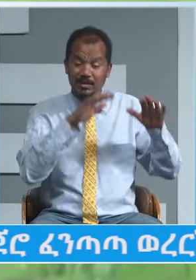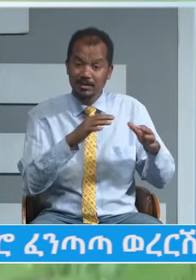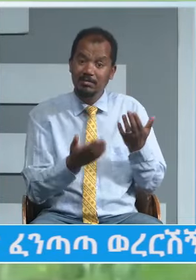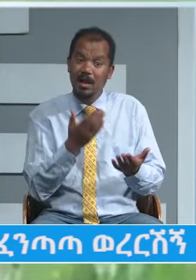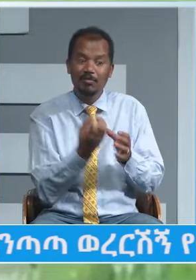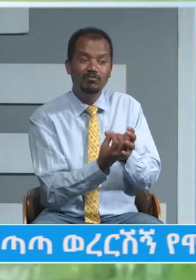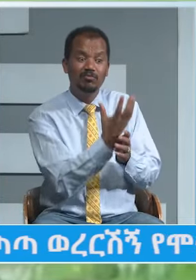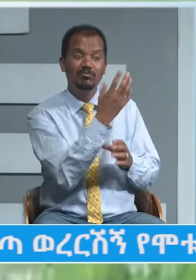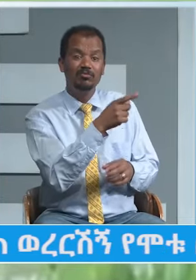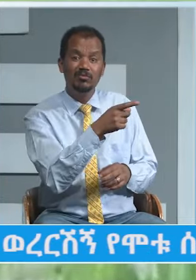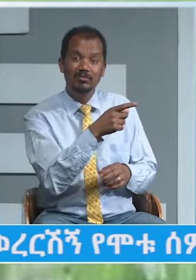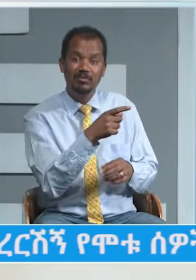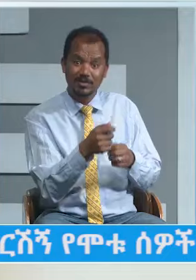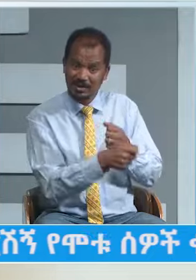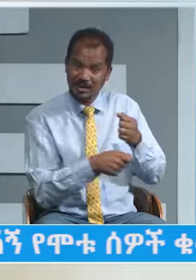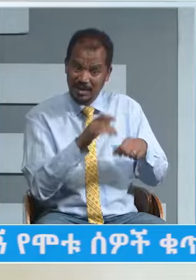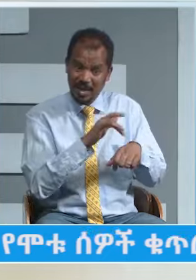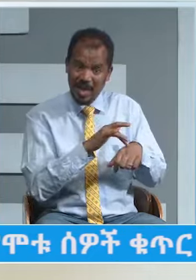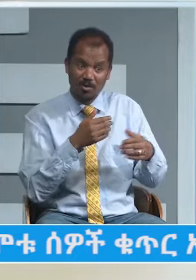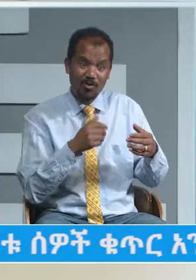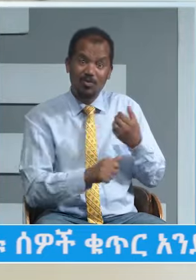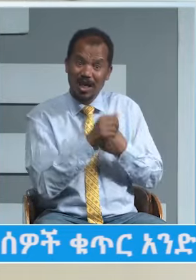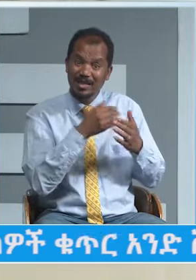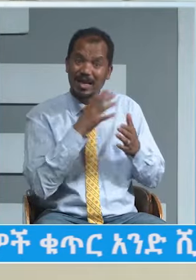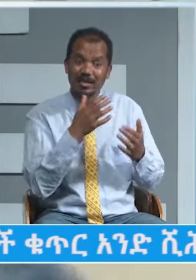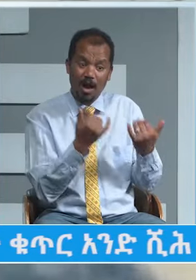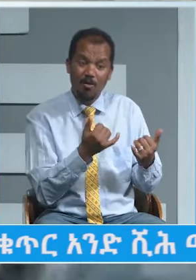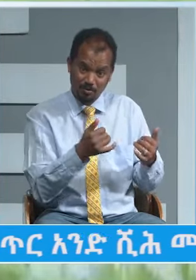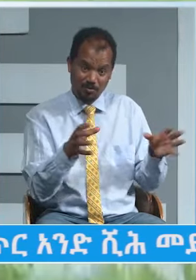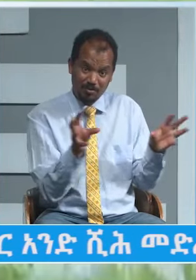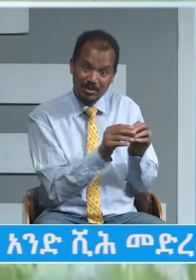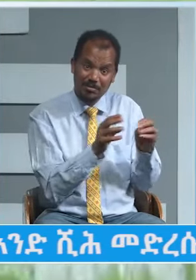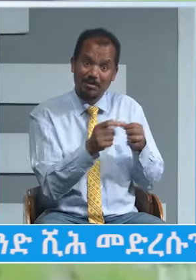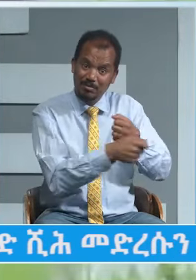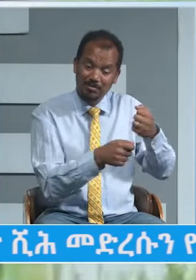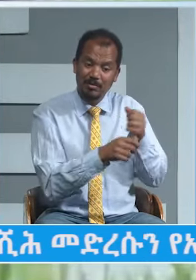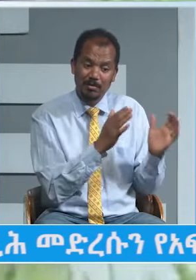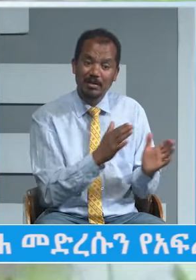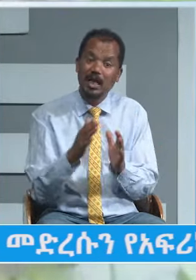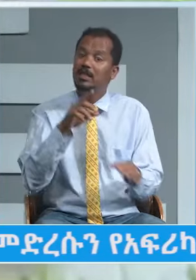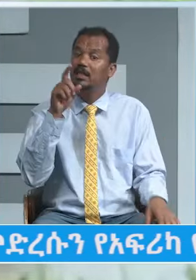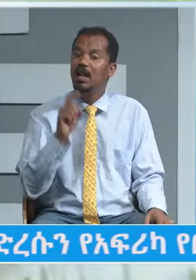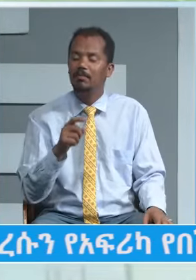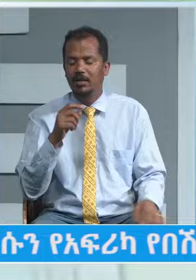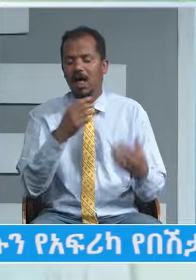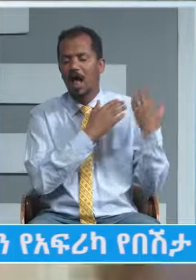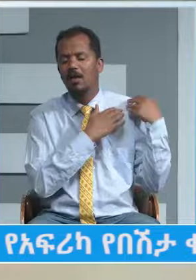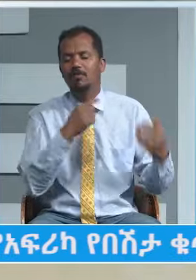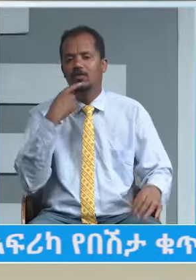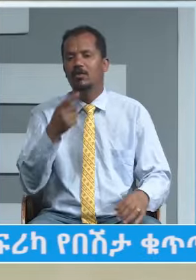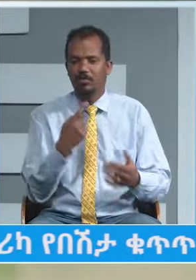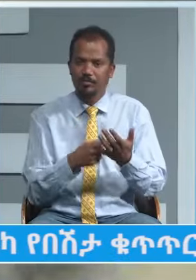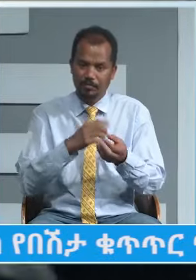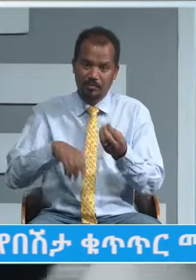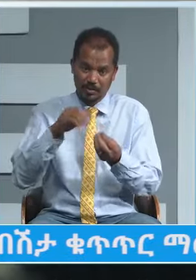يميت لوزنا بدرسو سابلوت لاي قداتن داس كتل مهابرسابو سابلون لسا بسبنا يزك الجيت سرا لسا راندامي قبا داركترو